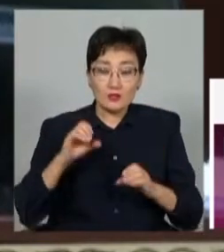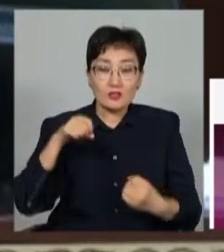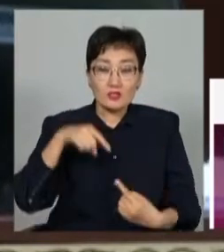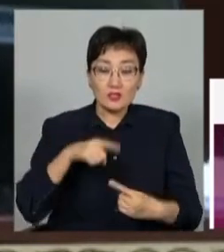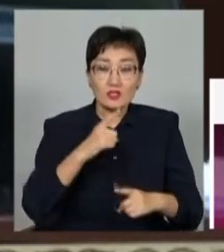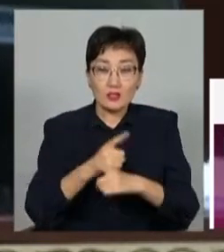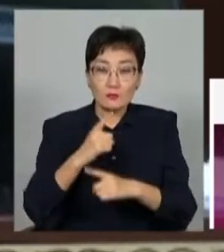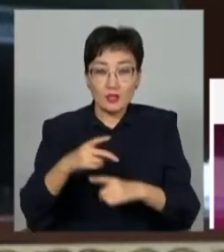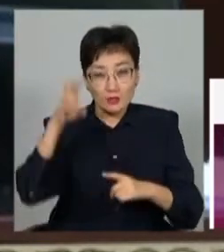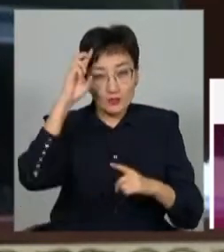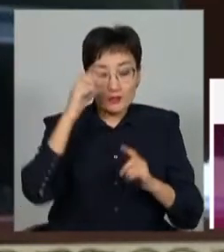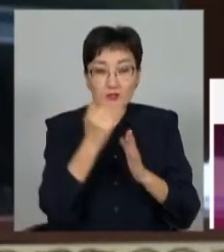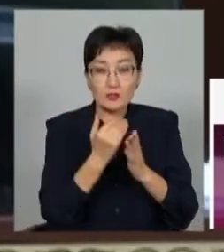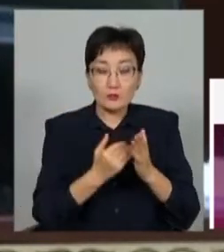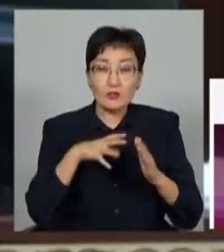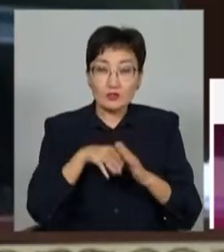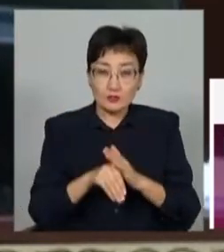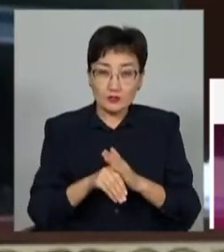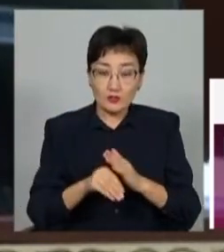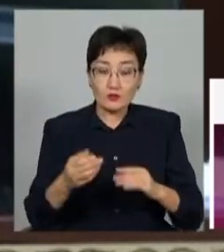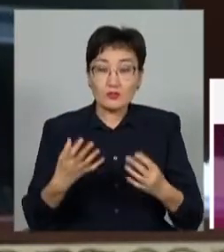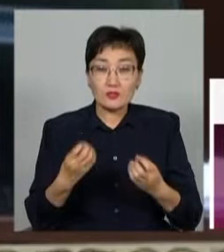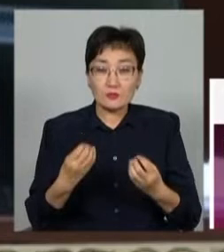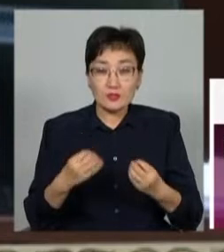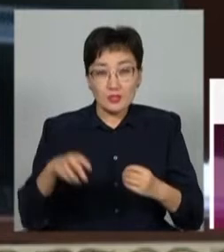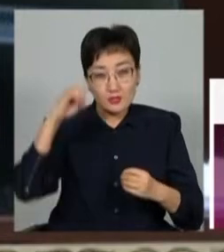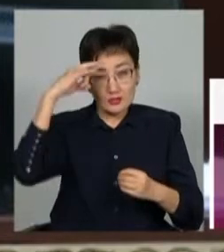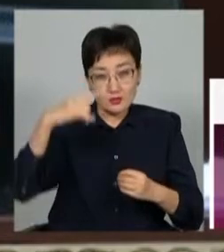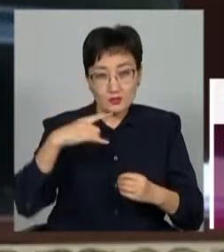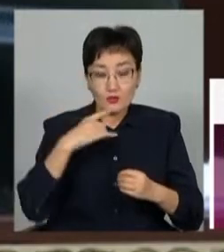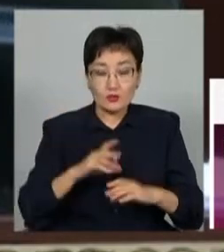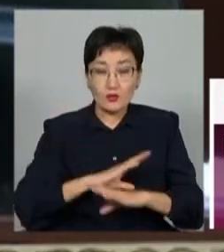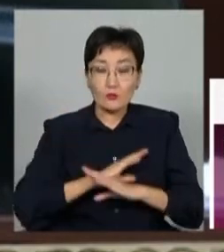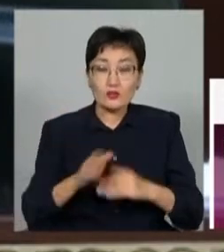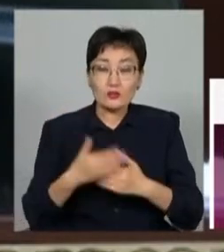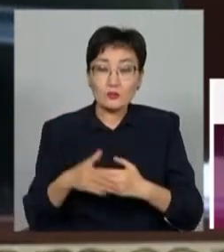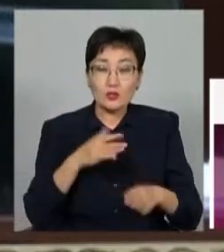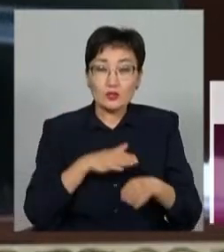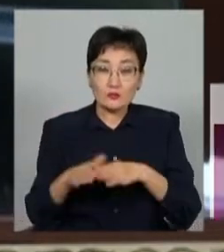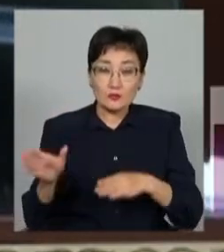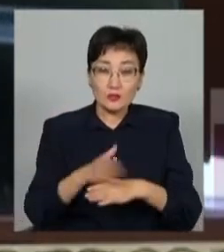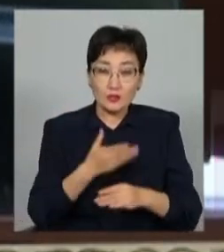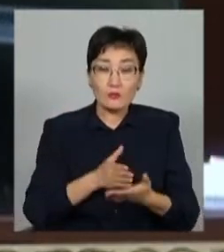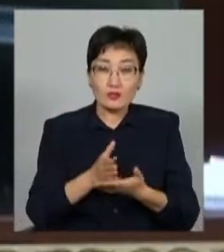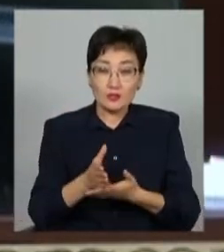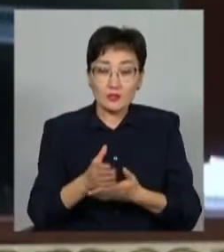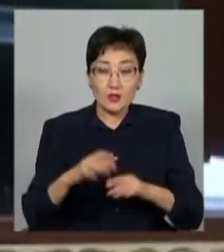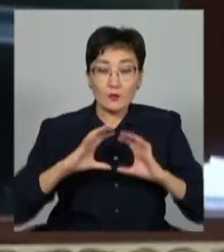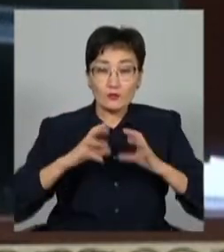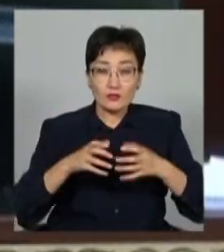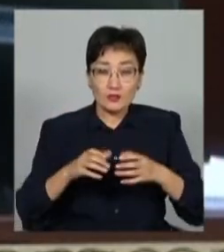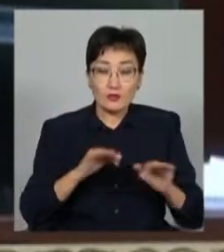салынған елдер тобына қосылады. Сондай-ақ еліміз өлім жазасын толығымен жоюға бағытталған